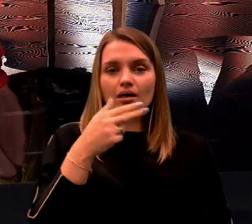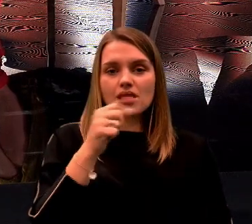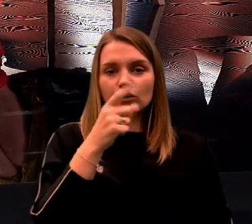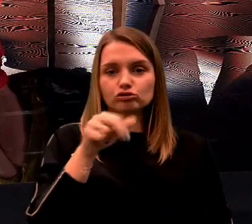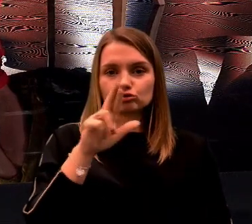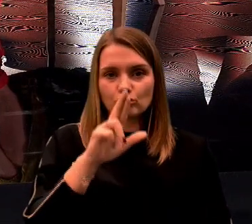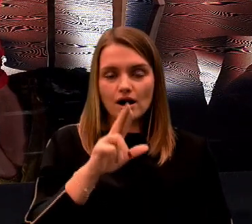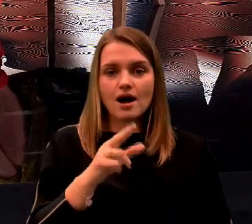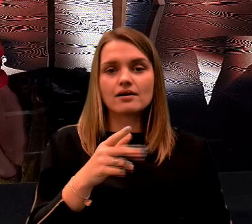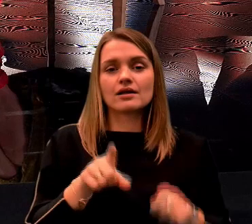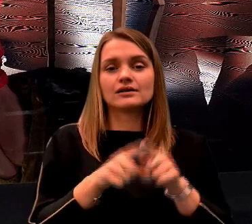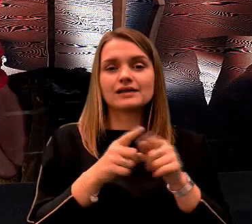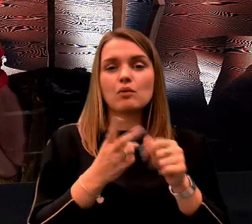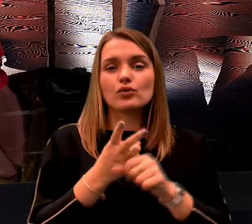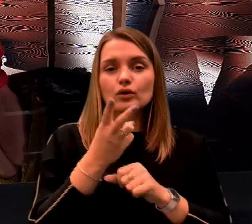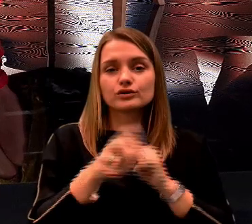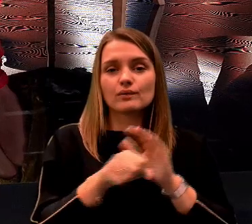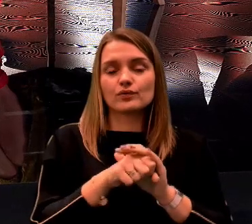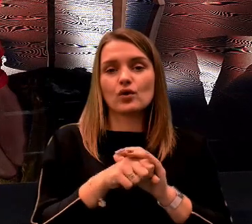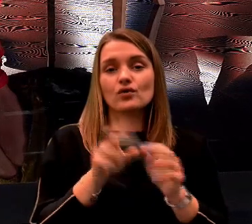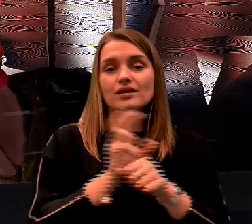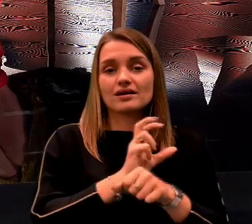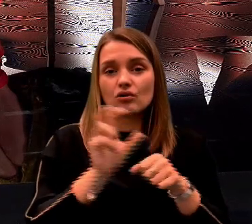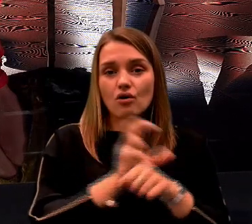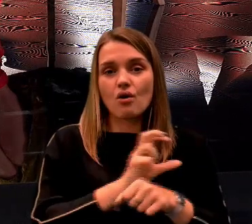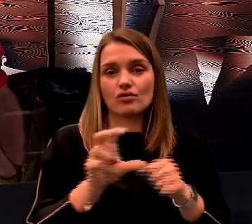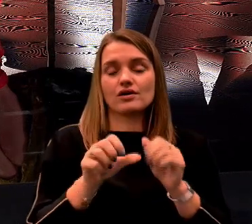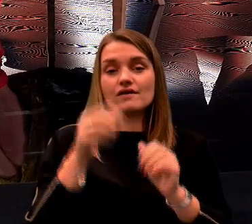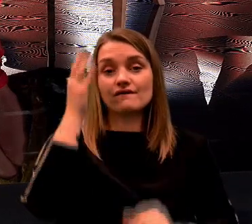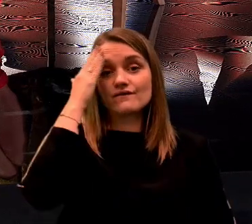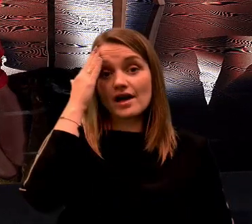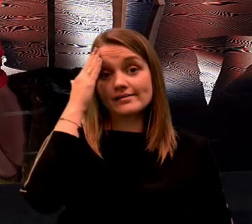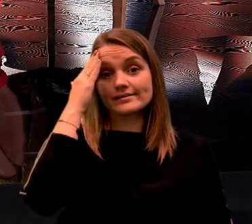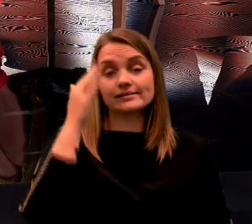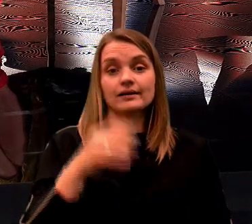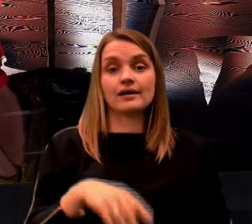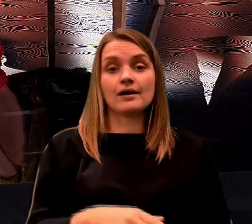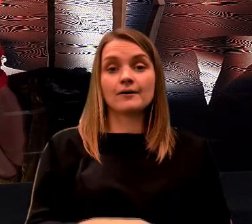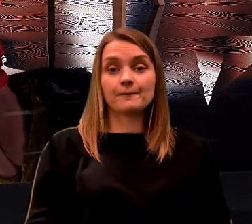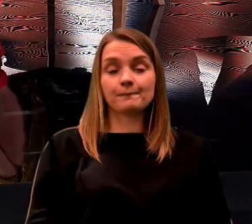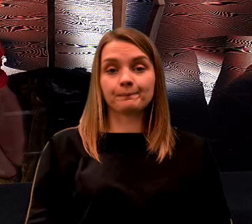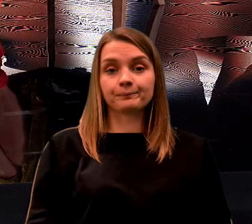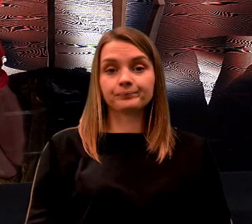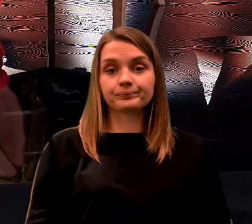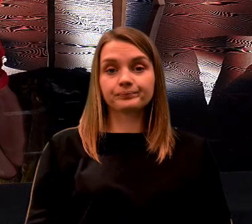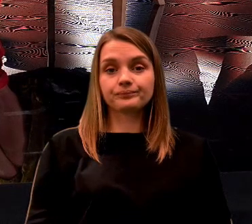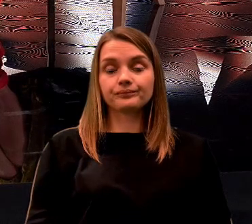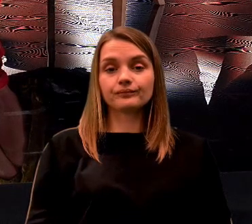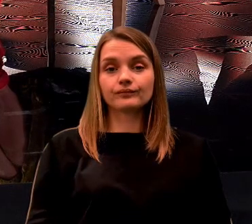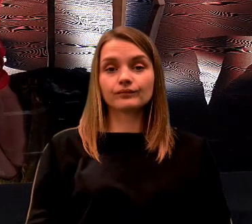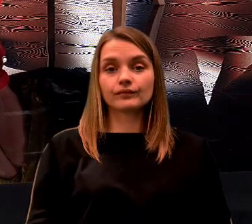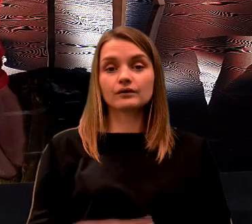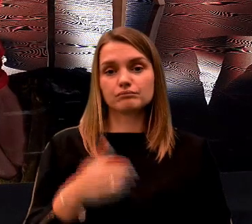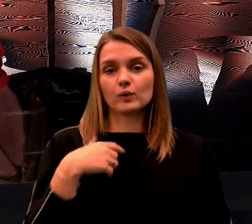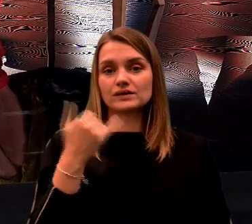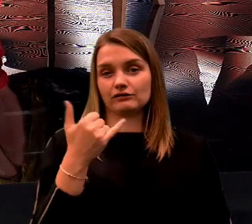chociażby dostęp do technologii, do możliwości agregacji wiedzy, którą do tej pory miał w swoich rękach menedżer, on wiedział więcej, w związku z czym był